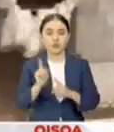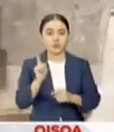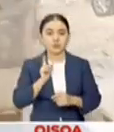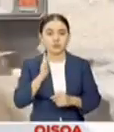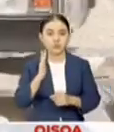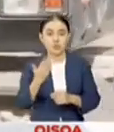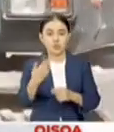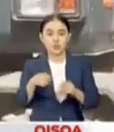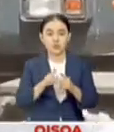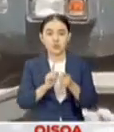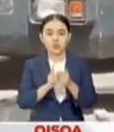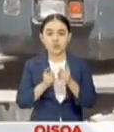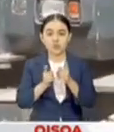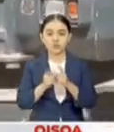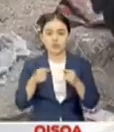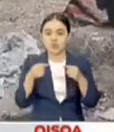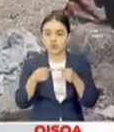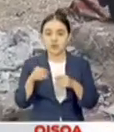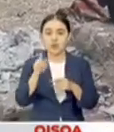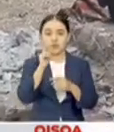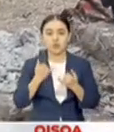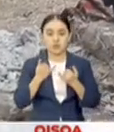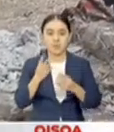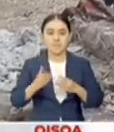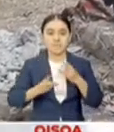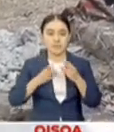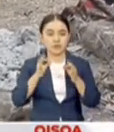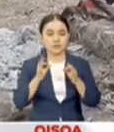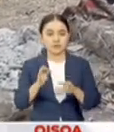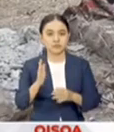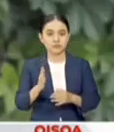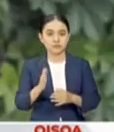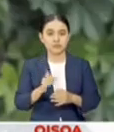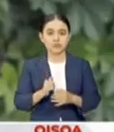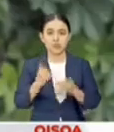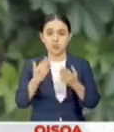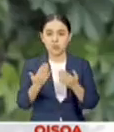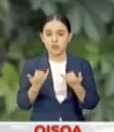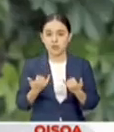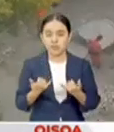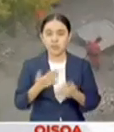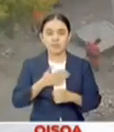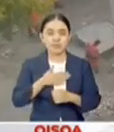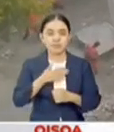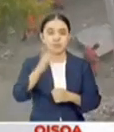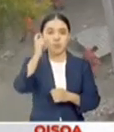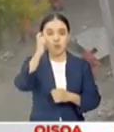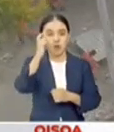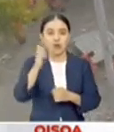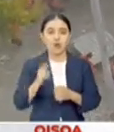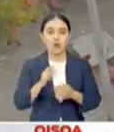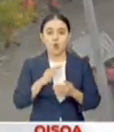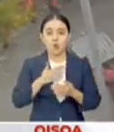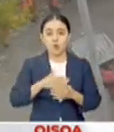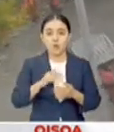kutilmoqda. Bunday o'zgarish tom ma'noda yoshlar uchun motivatsiya desak ayni haqiqat. Mana bugun bizani mahallamiz obod